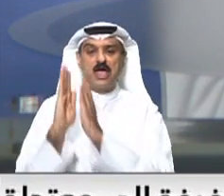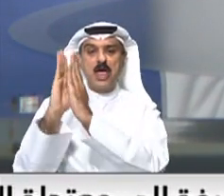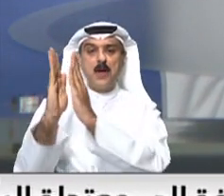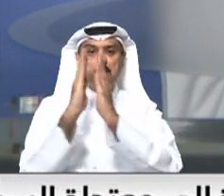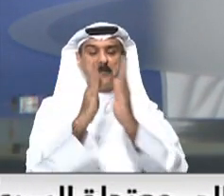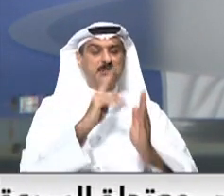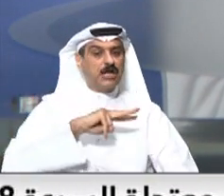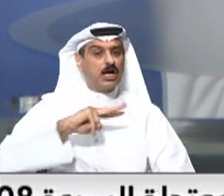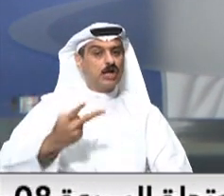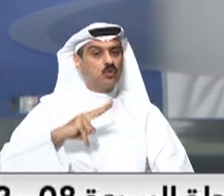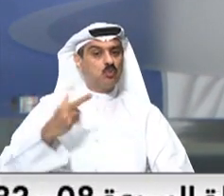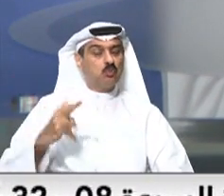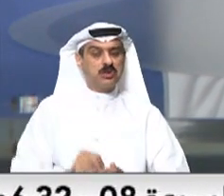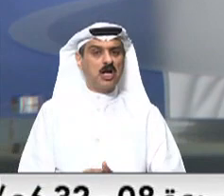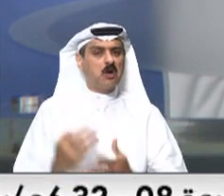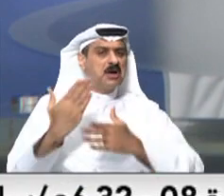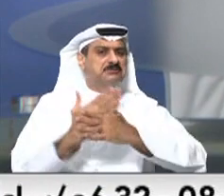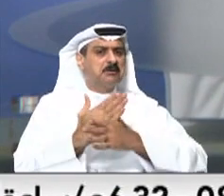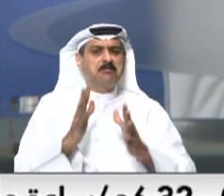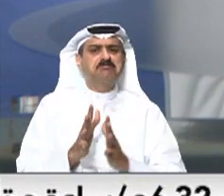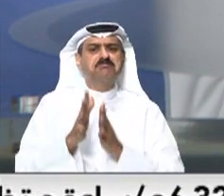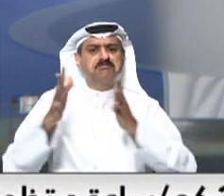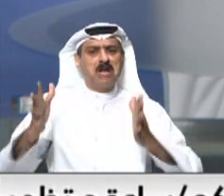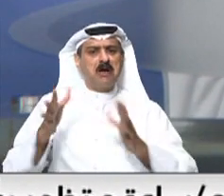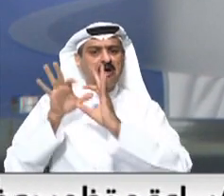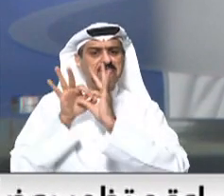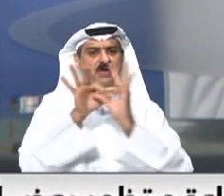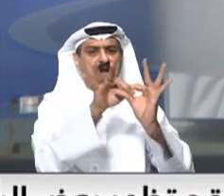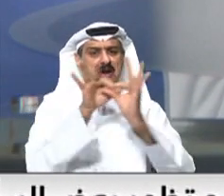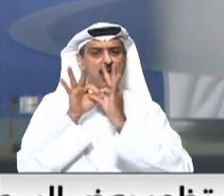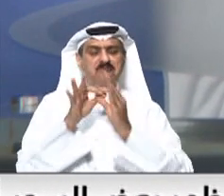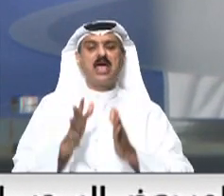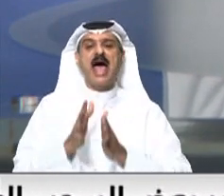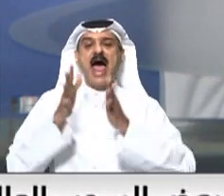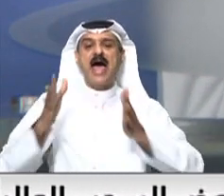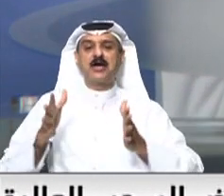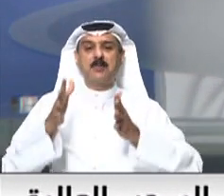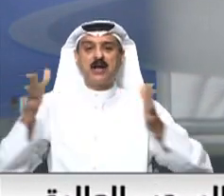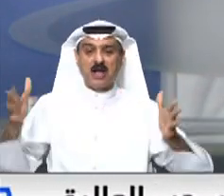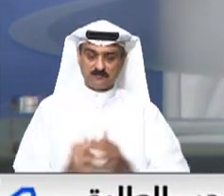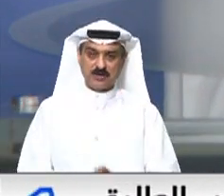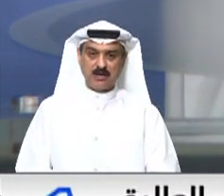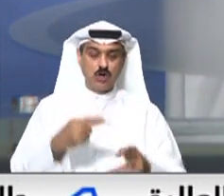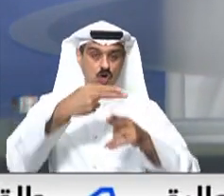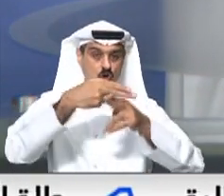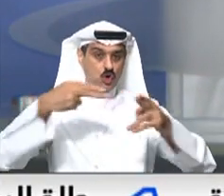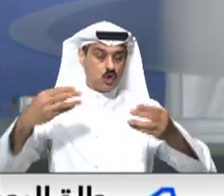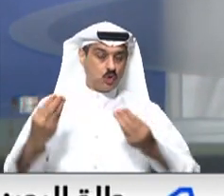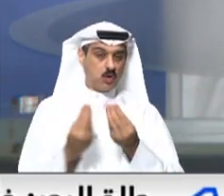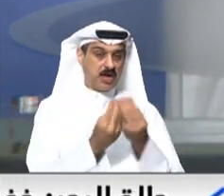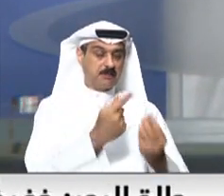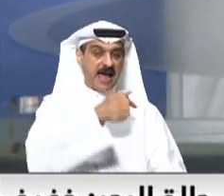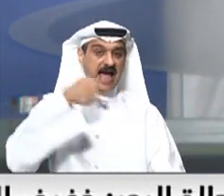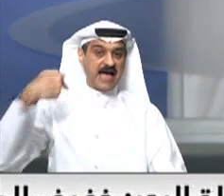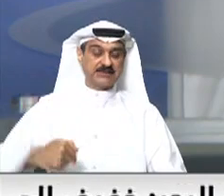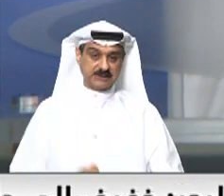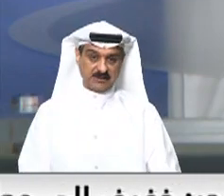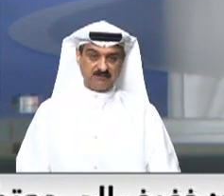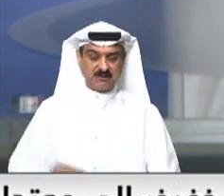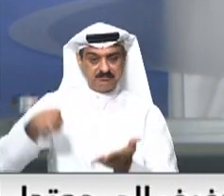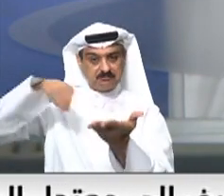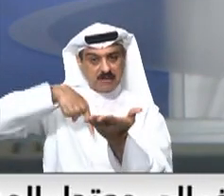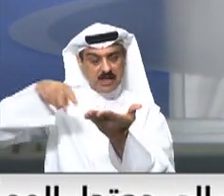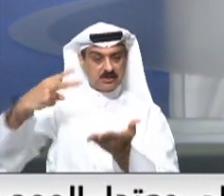تهدف إلى فتح آفاق جديدة من التعاون بين دولة الكويت والصين. الاتفاقيات الثنائية المبرمة بين